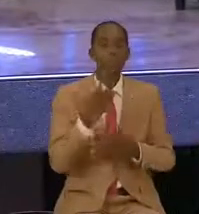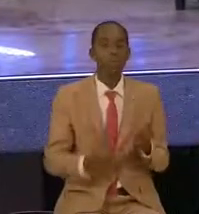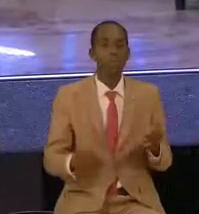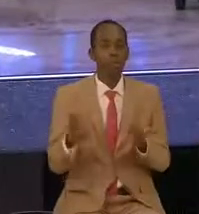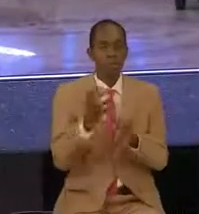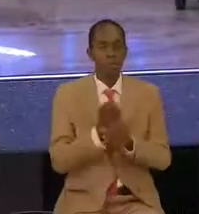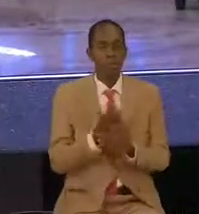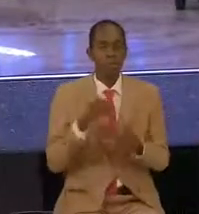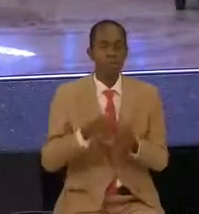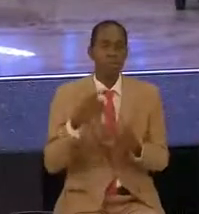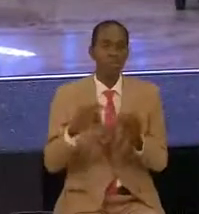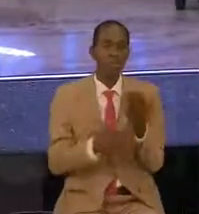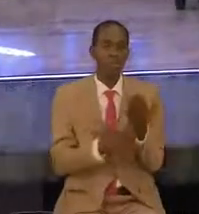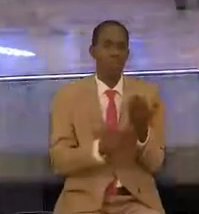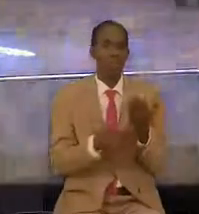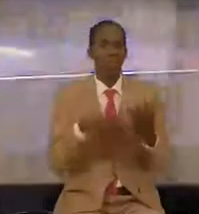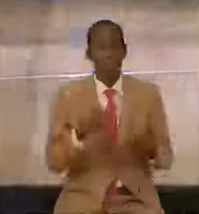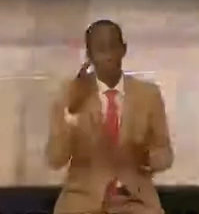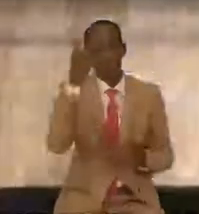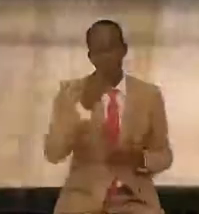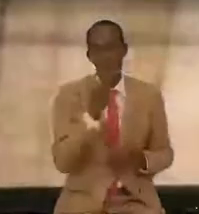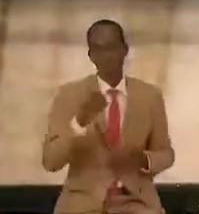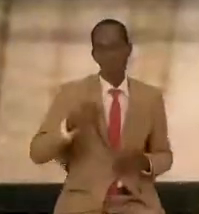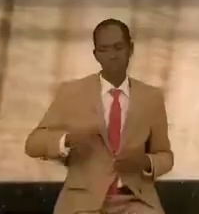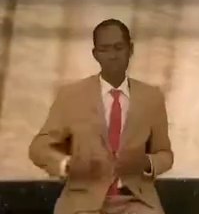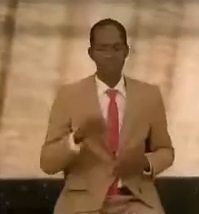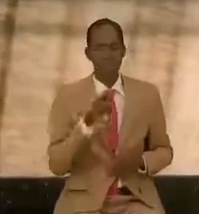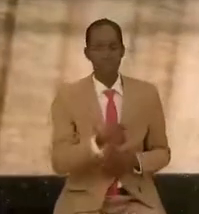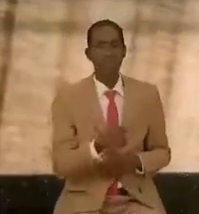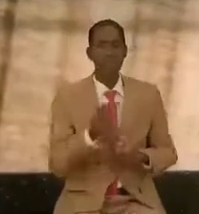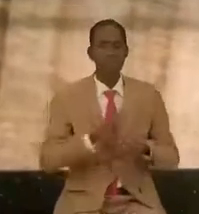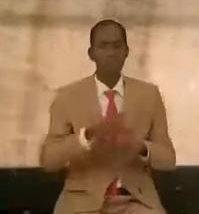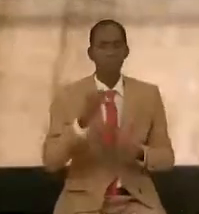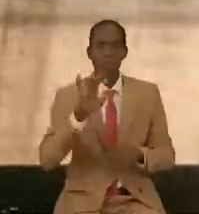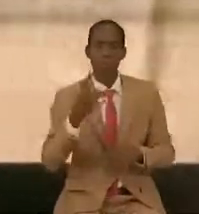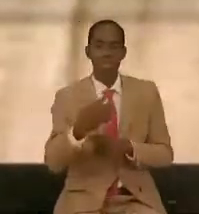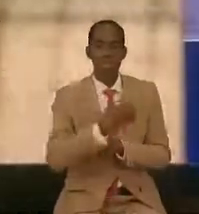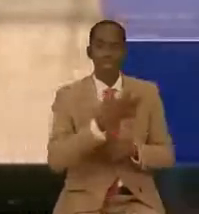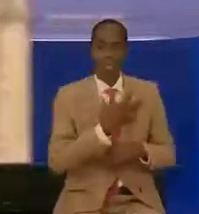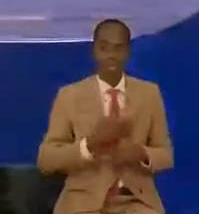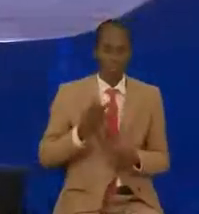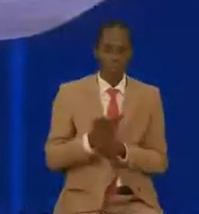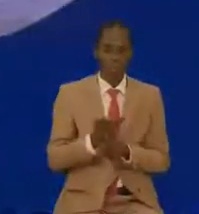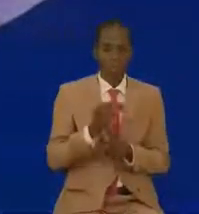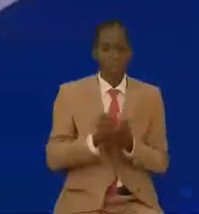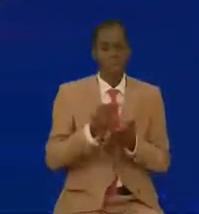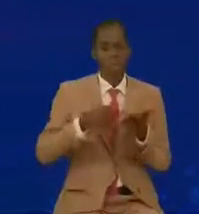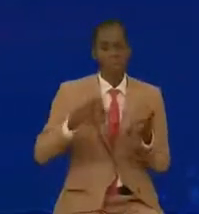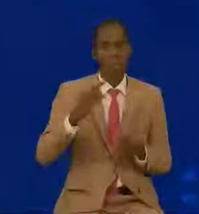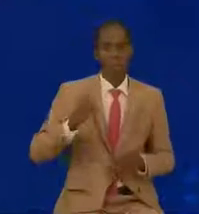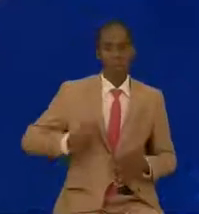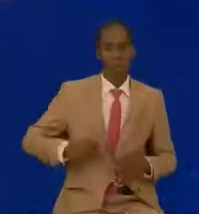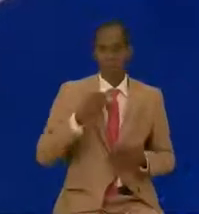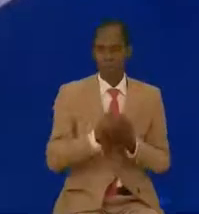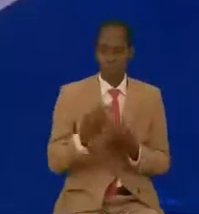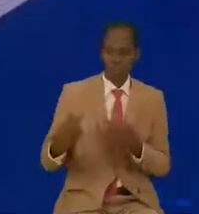chair. Leurs parents les ont circoncis le huitième jour et portent cette marque de la